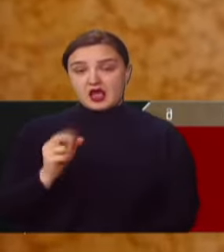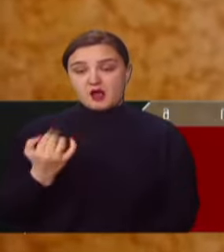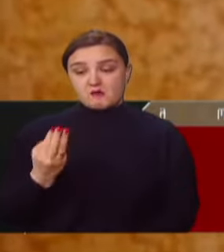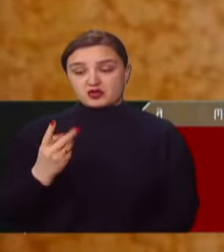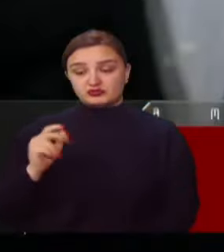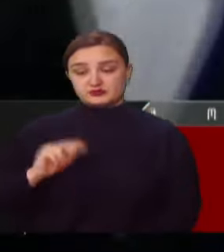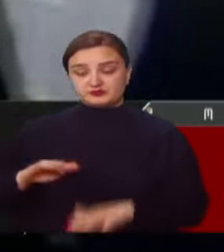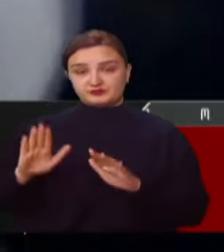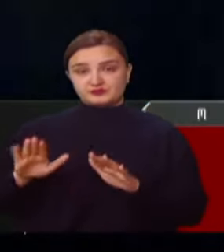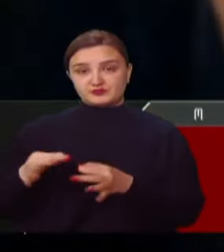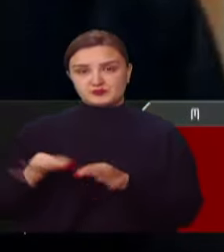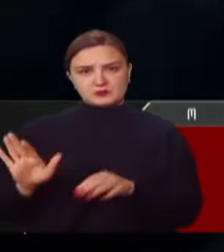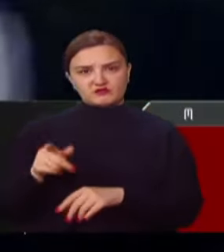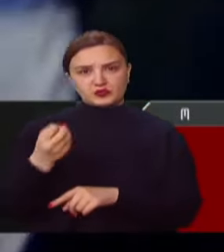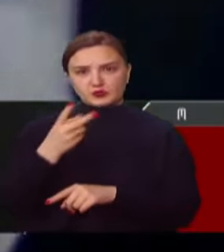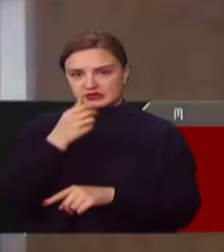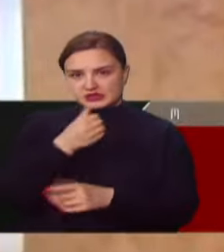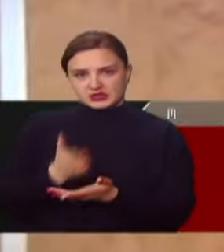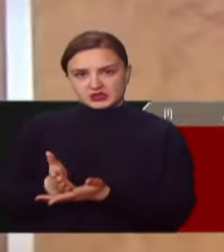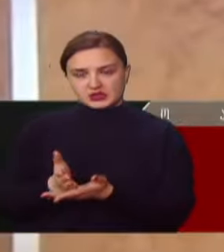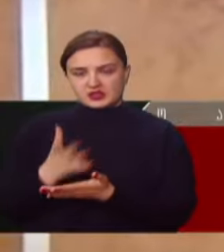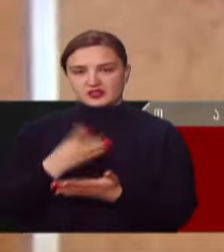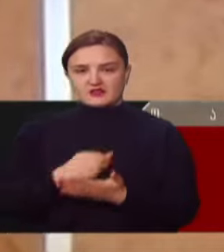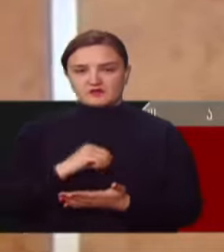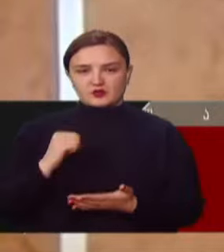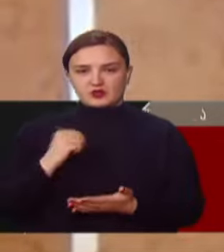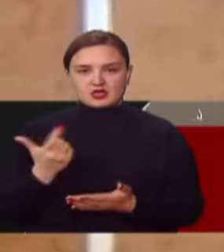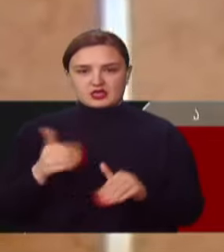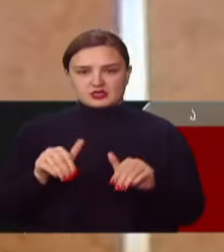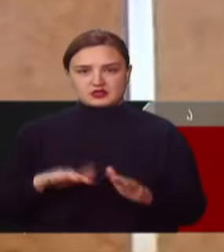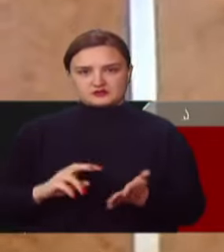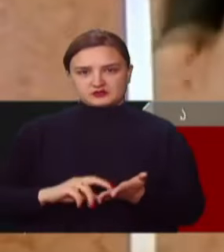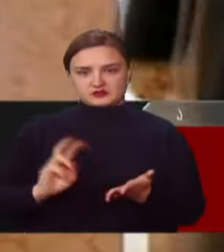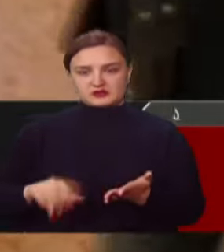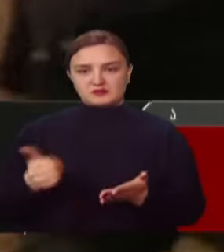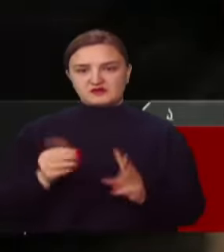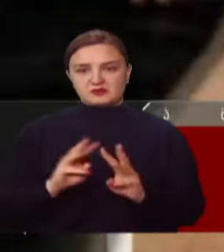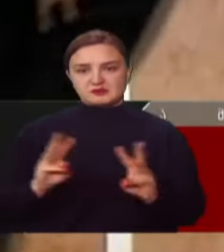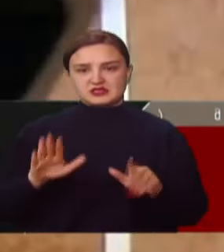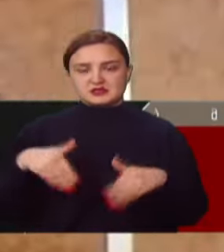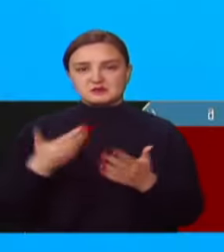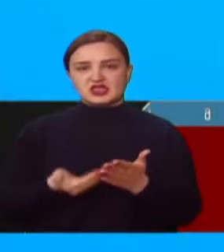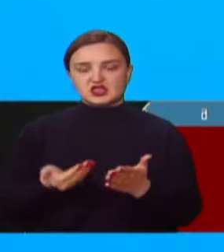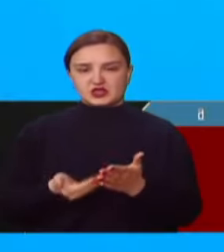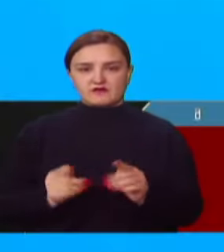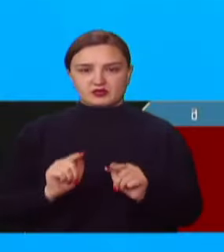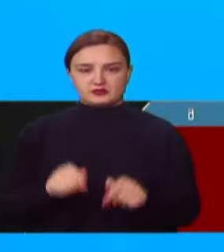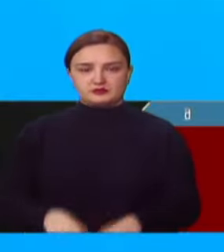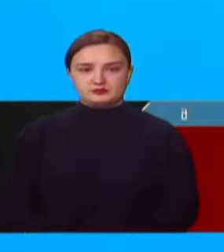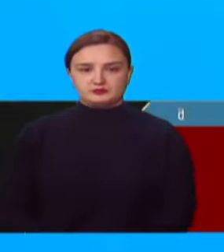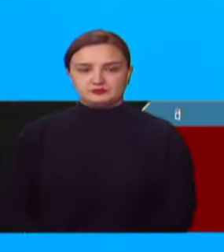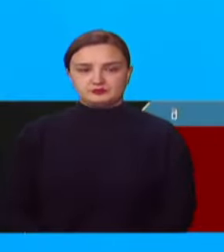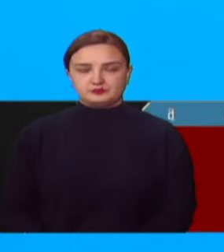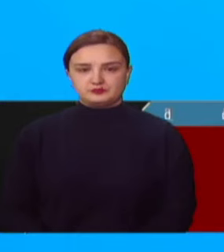ამ თანამდებობაზე 12 წელი იმუშავა, პოსტი საკუთარი გადაწყვეტილებით დატოვა და პრემიერ-მინისტრის მრჩეველი გახდა. მე მართლაც